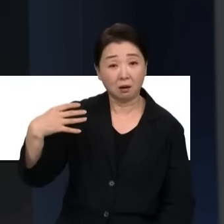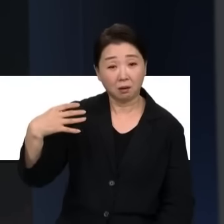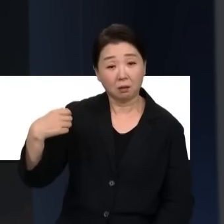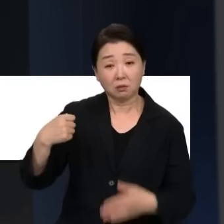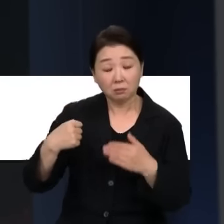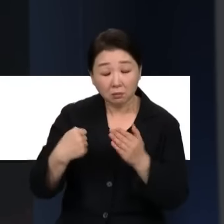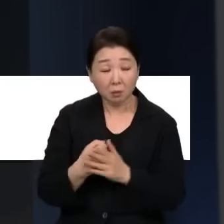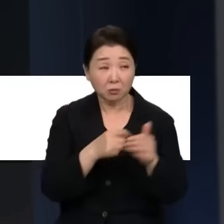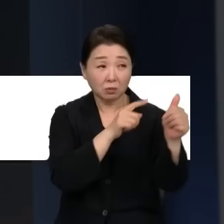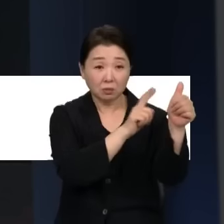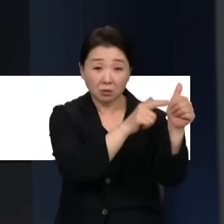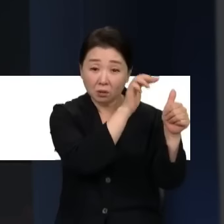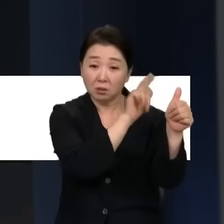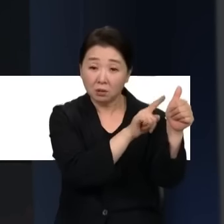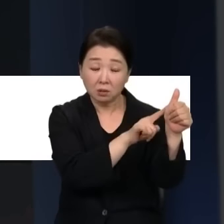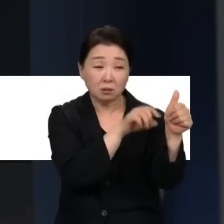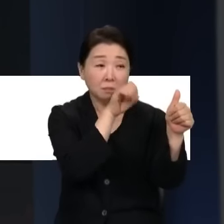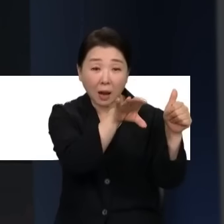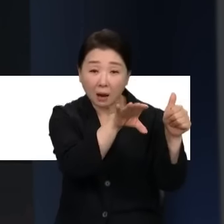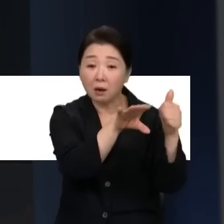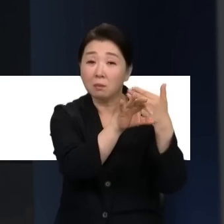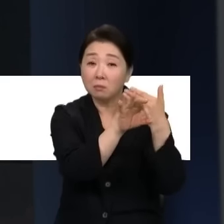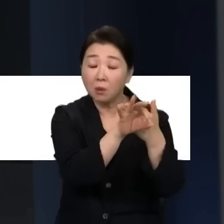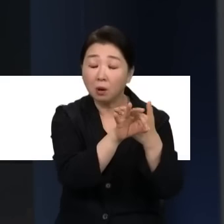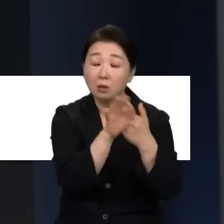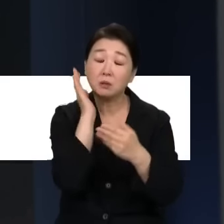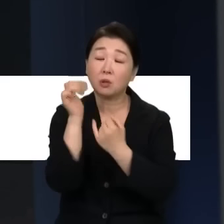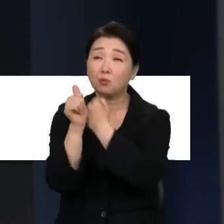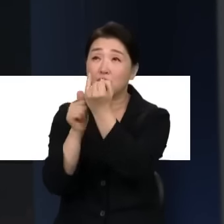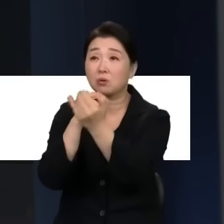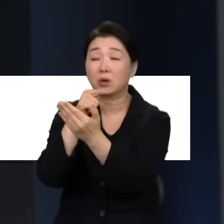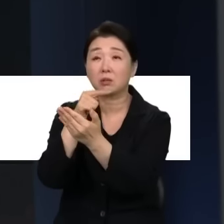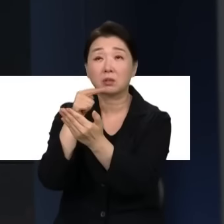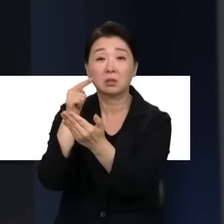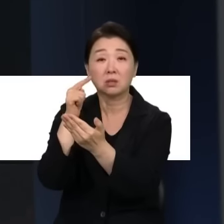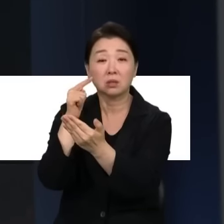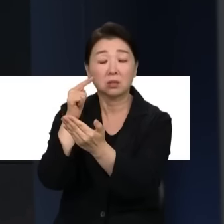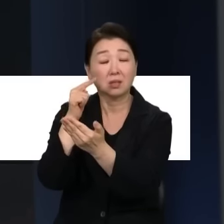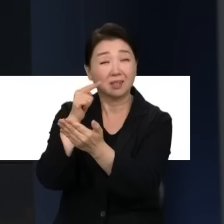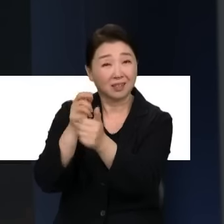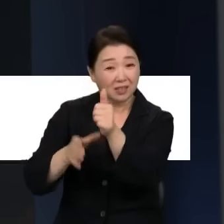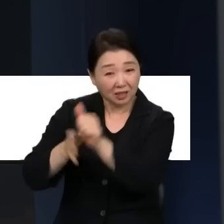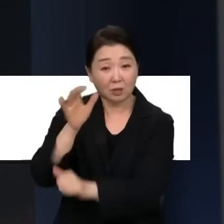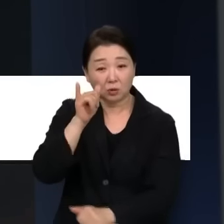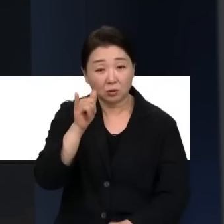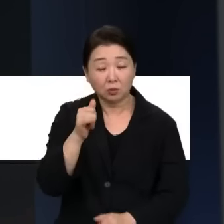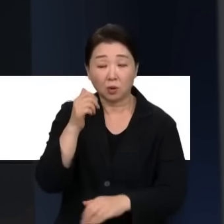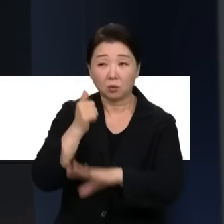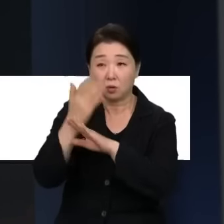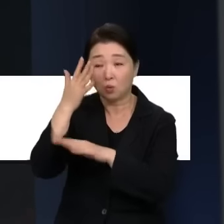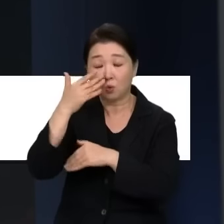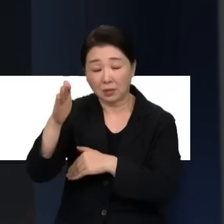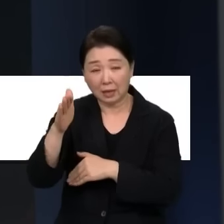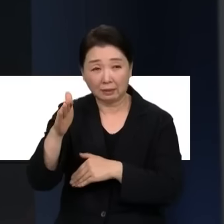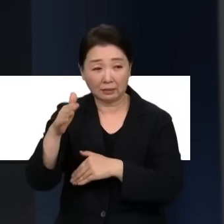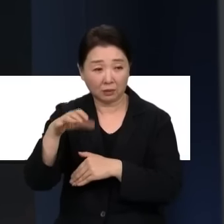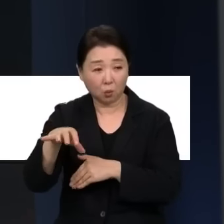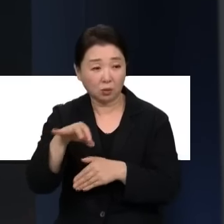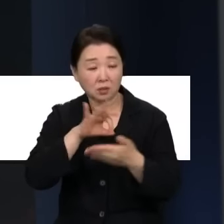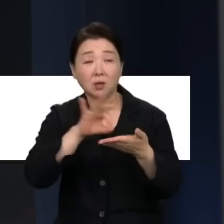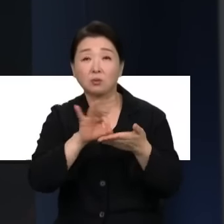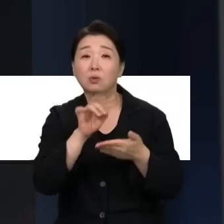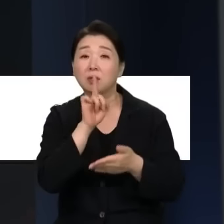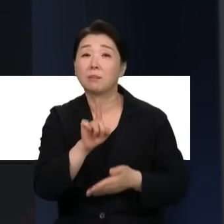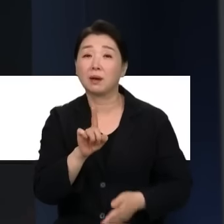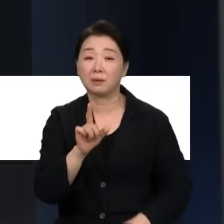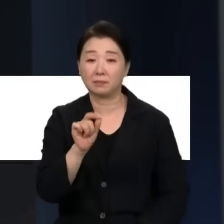때문에 그 사람이 지금 일을 열면 영부인 아지 다칠 수 있다는 거 아니야 그렇기 때문에 용산에서 굉장히 지금 신경을 써 주고 있다 이런